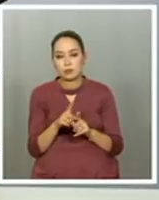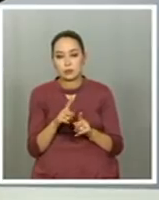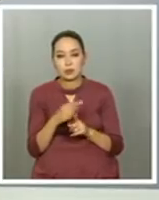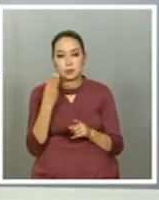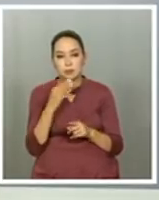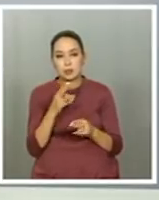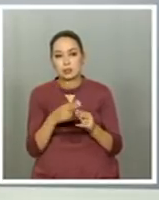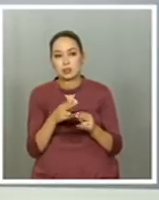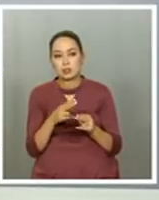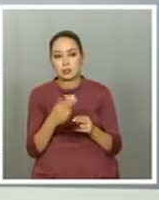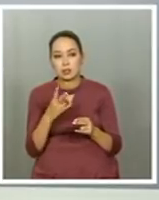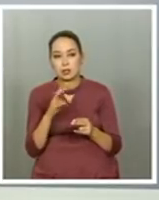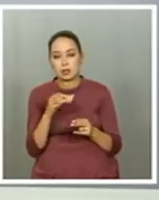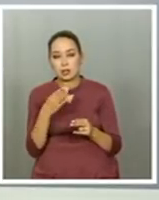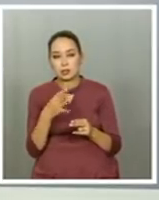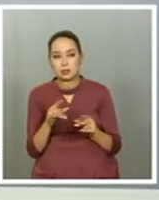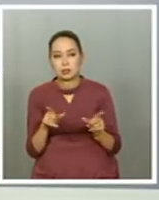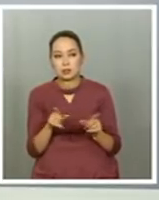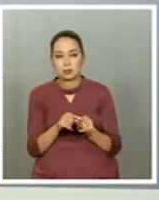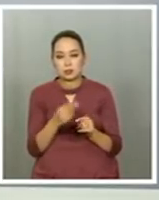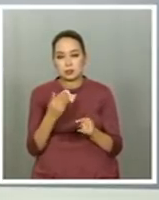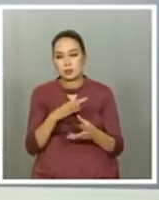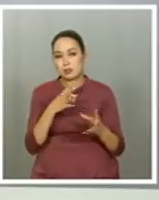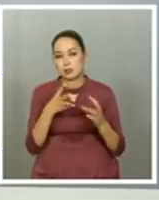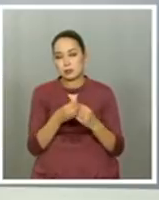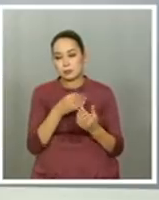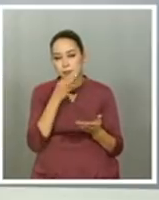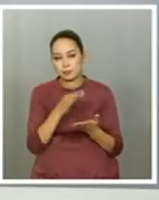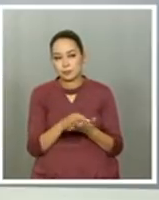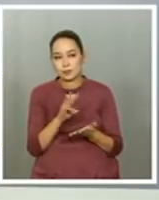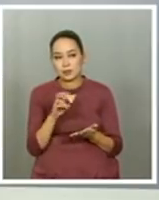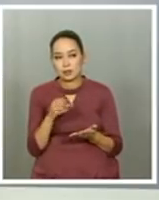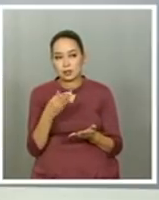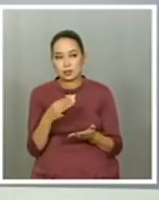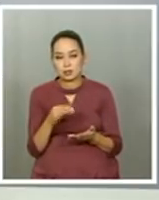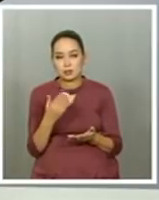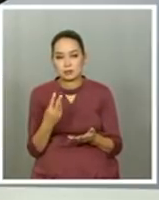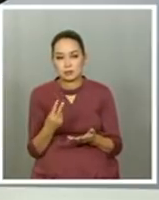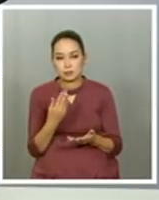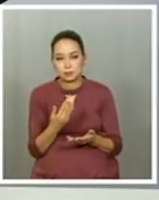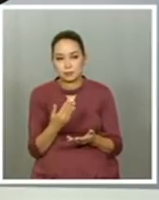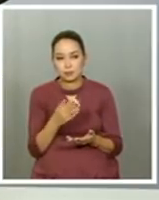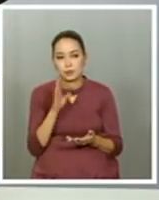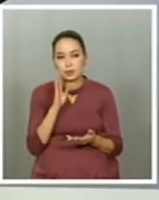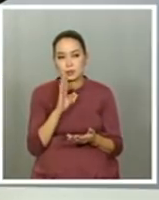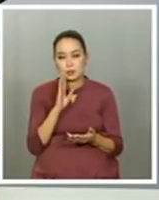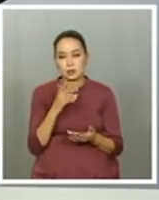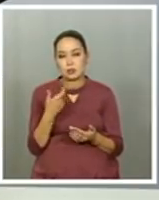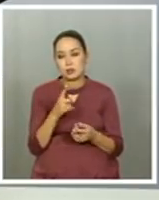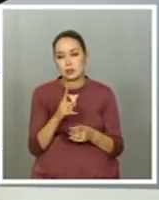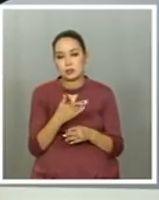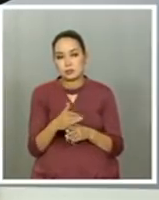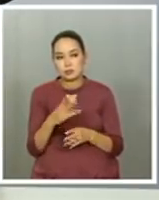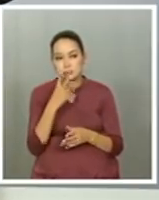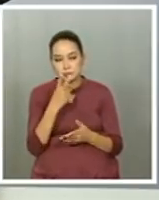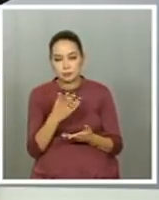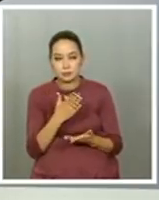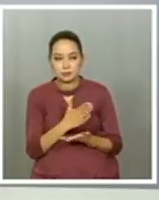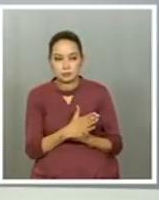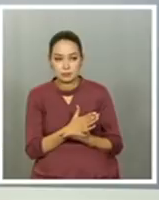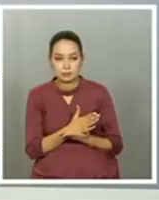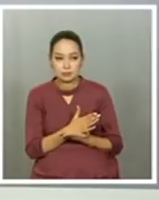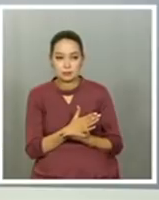натрийді әрекеттестіріп, реакция нәтижесінде натрий фенилатын және сутегі газының бөлінгенін көріп тұрсыздар.